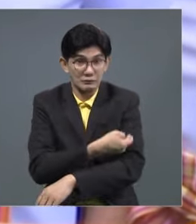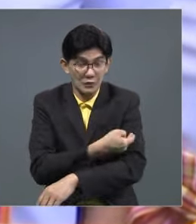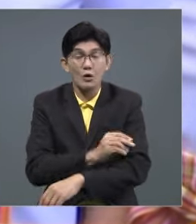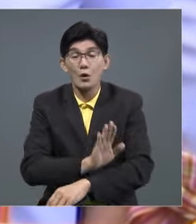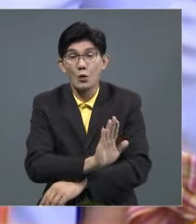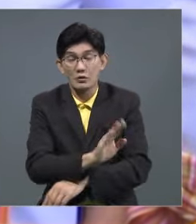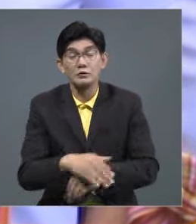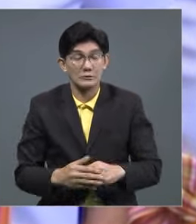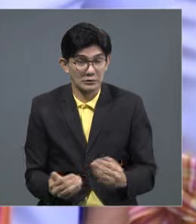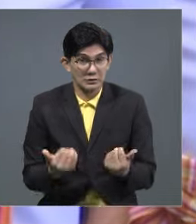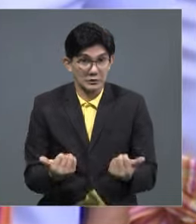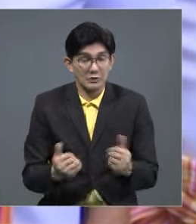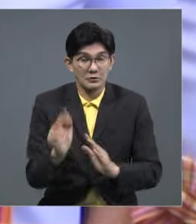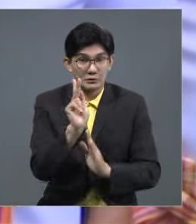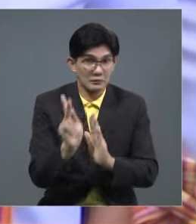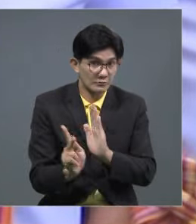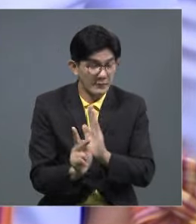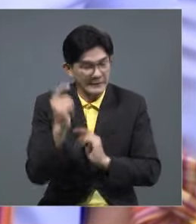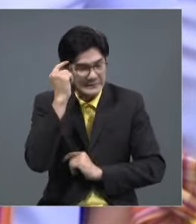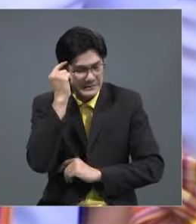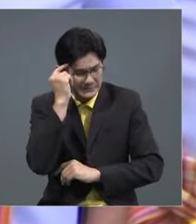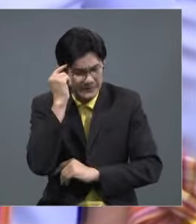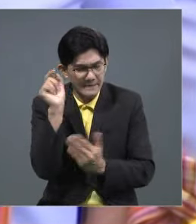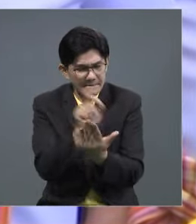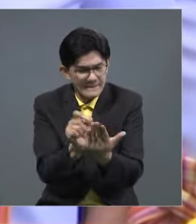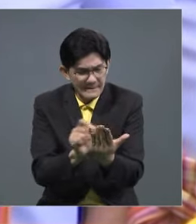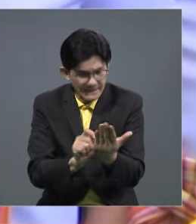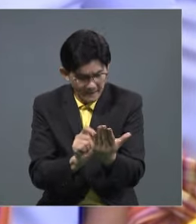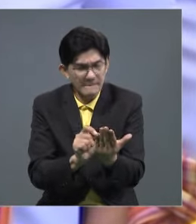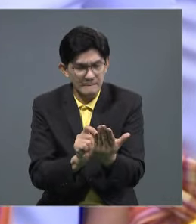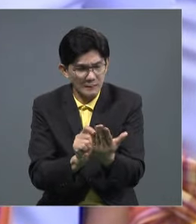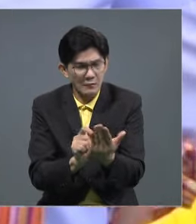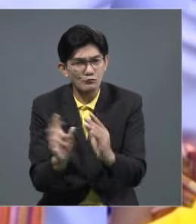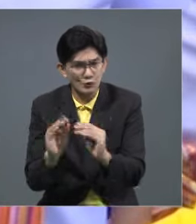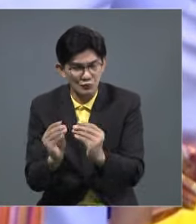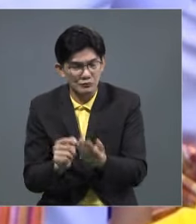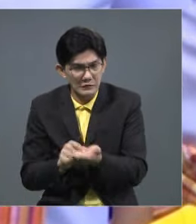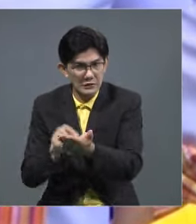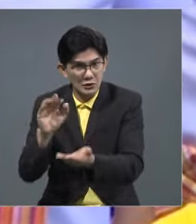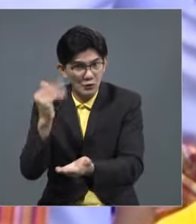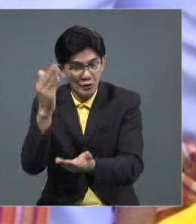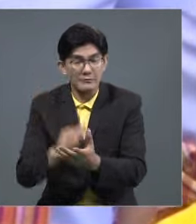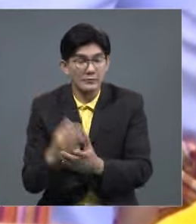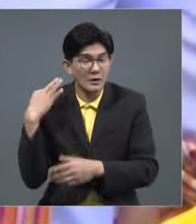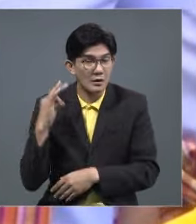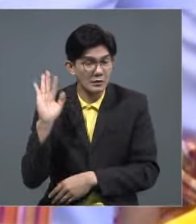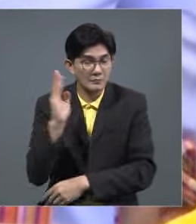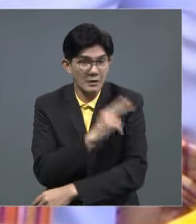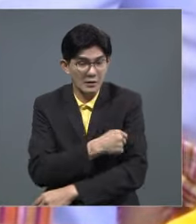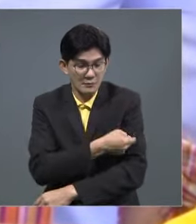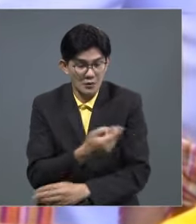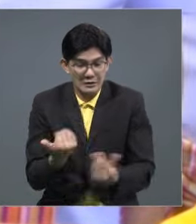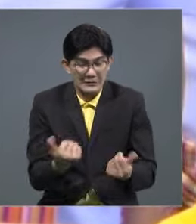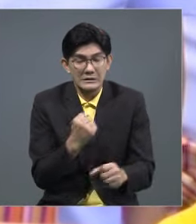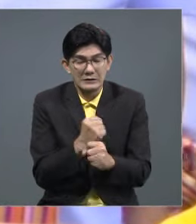องนะครับตัวนี้ก็กฎหมายก็พยายามร่างให้ทันในสมัยประชุมนี้ครับอย่างอสม.เนี่ยเราก